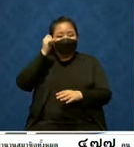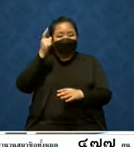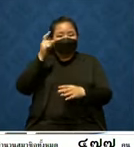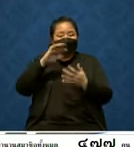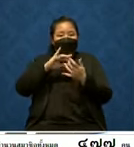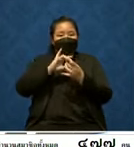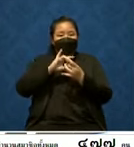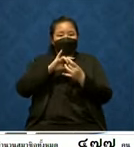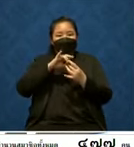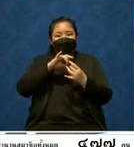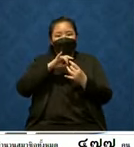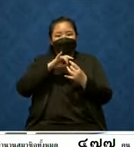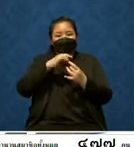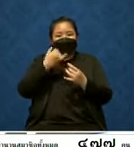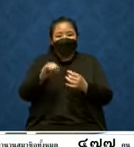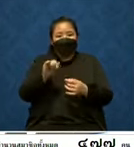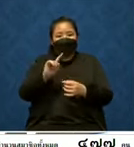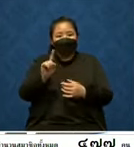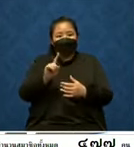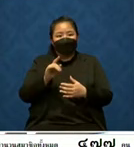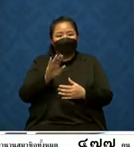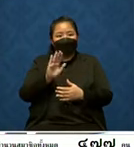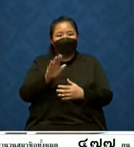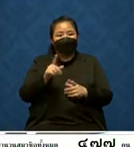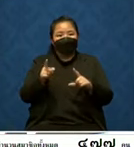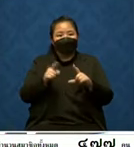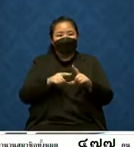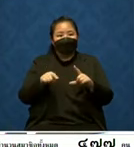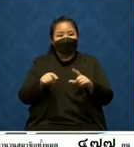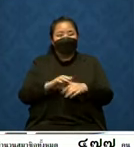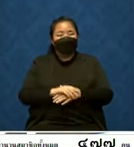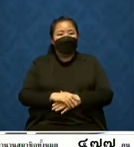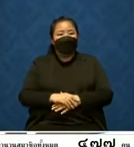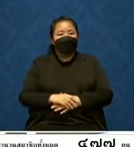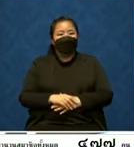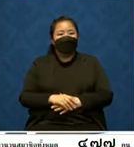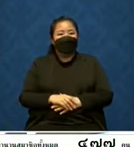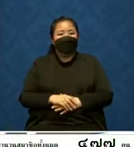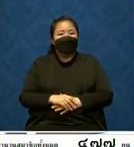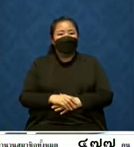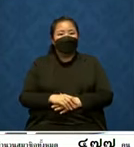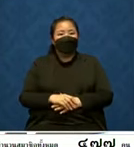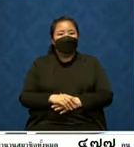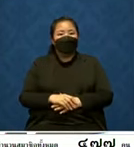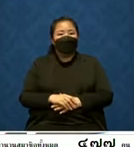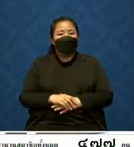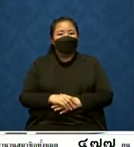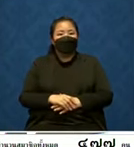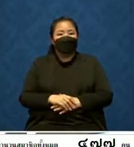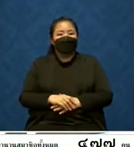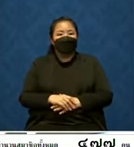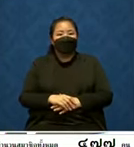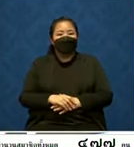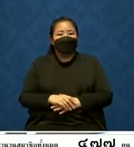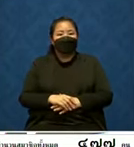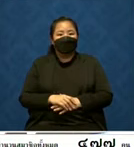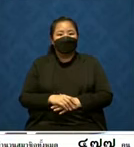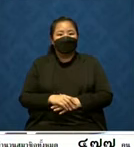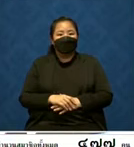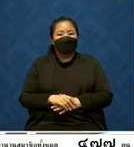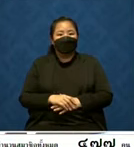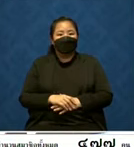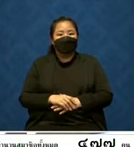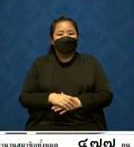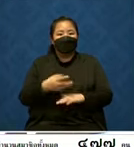ไก่ท่